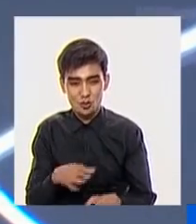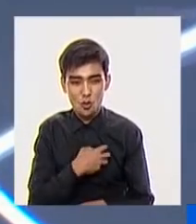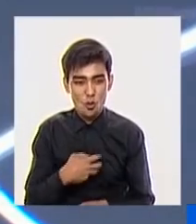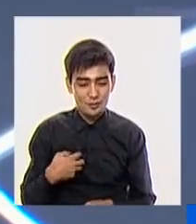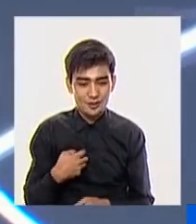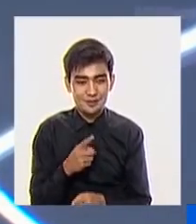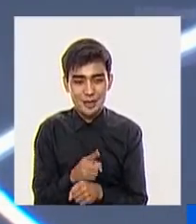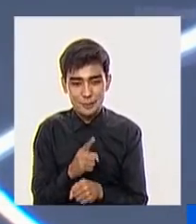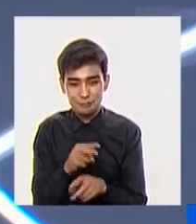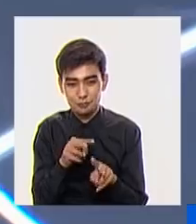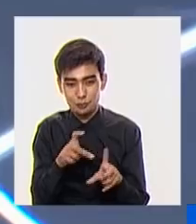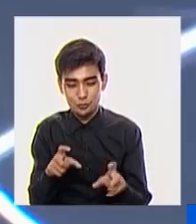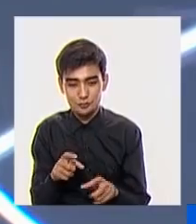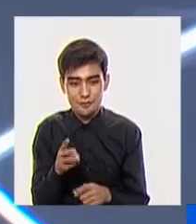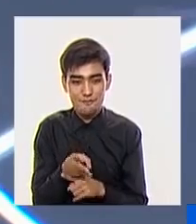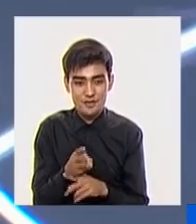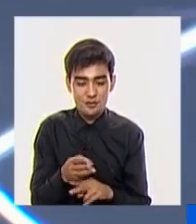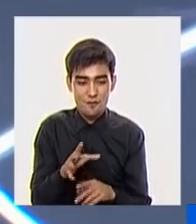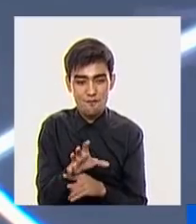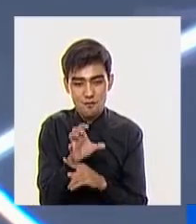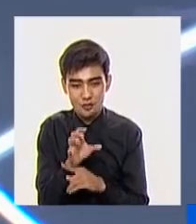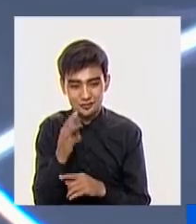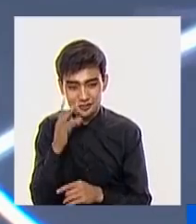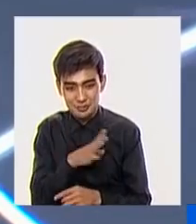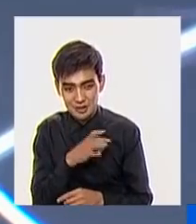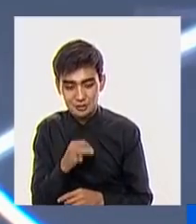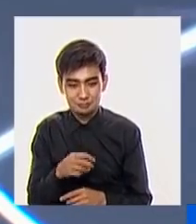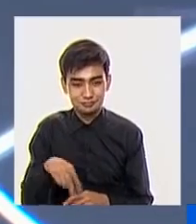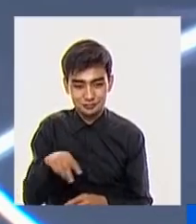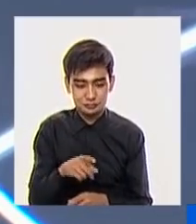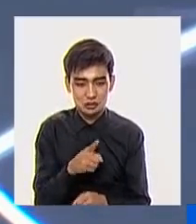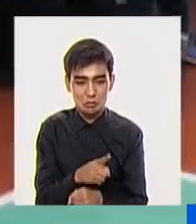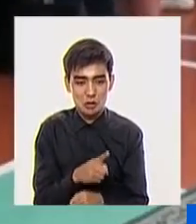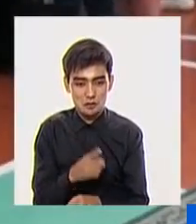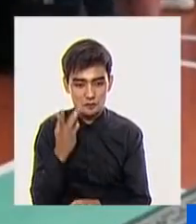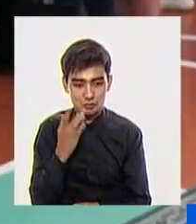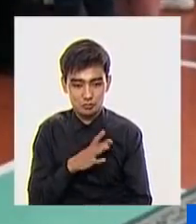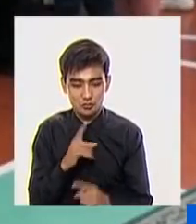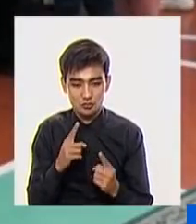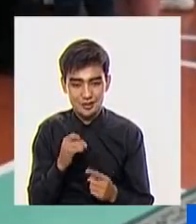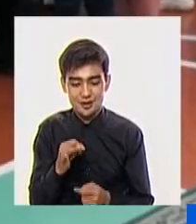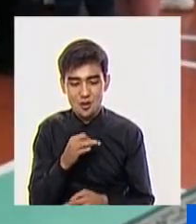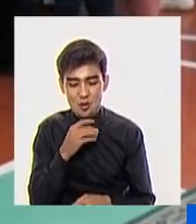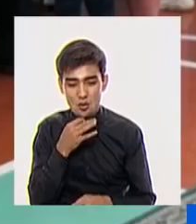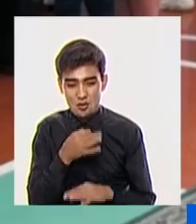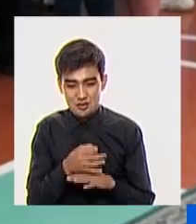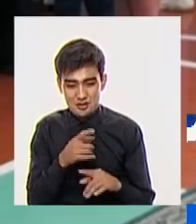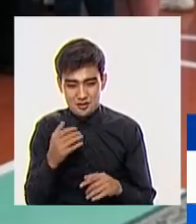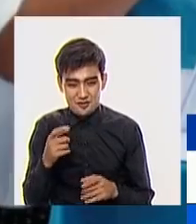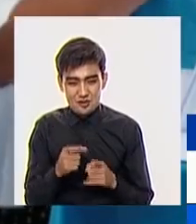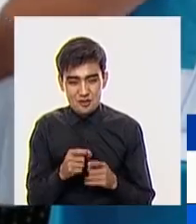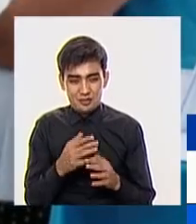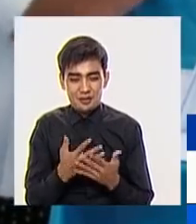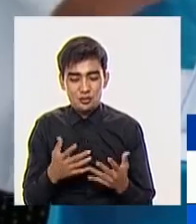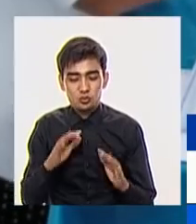пытались запретить наблюдателям вести видеофотосъемку и перемещаться. По словам активистов, в некоторых